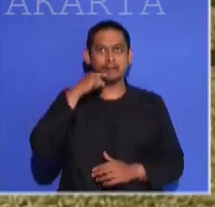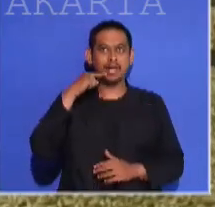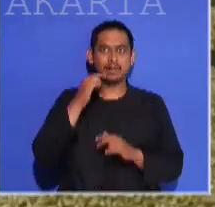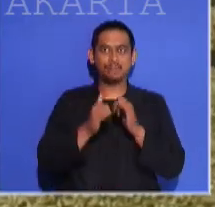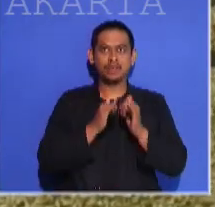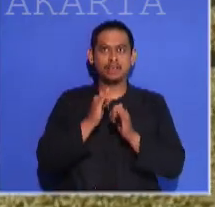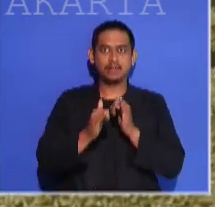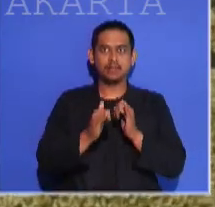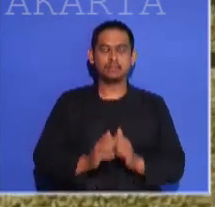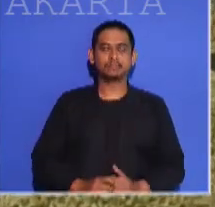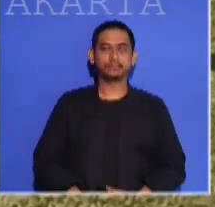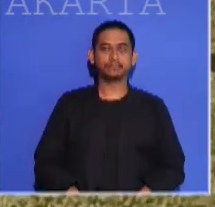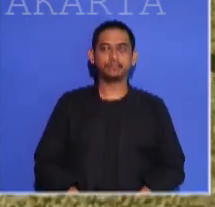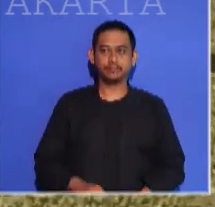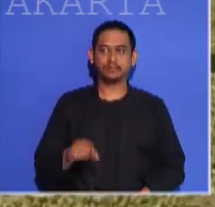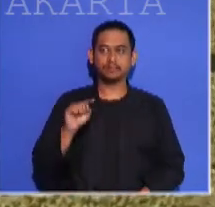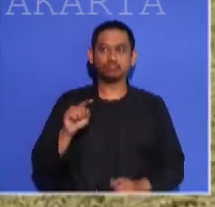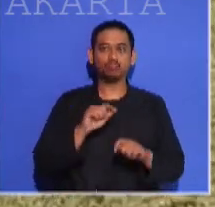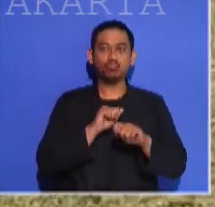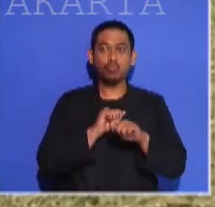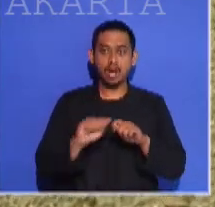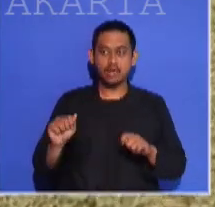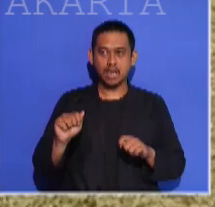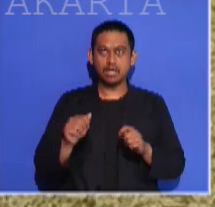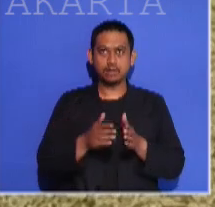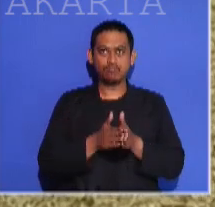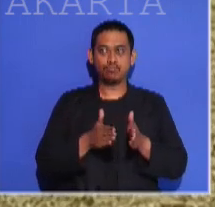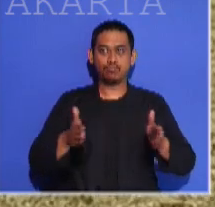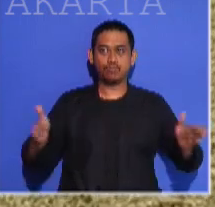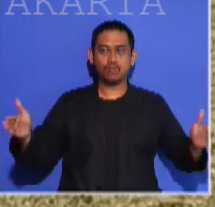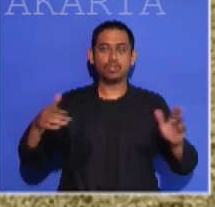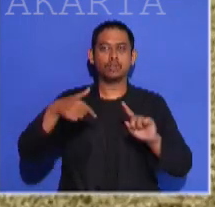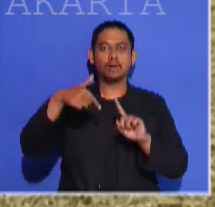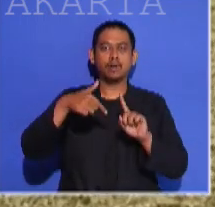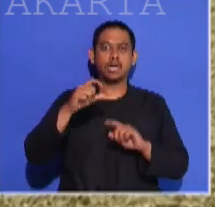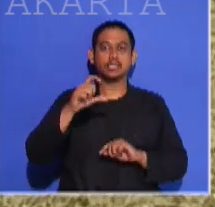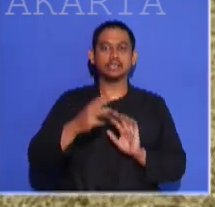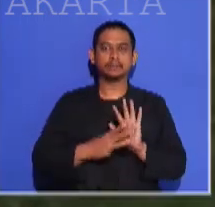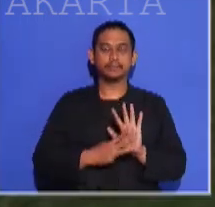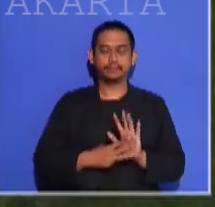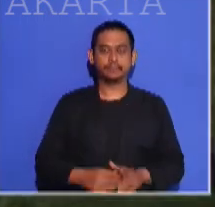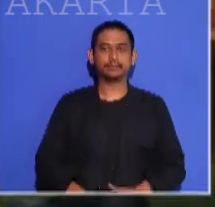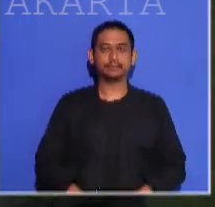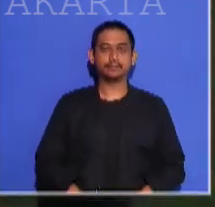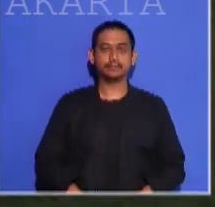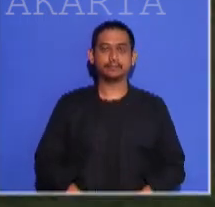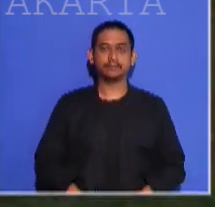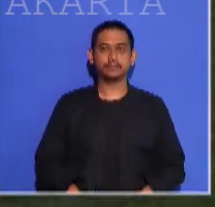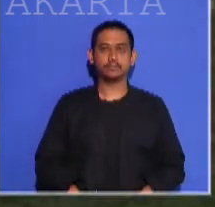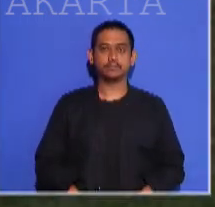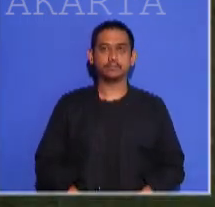lapangan sekolah mereka nampak membuat batik merah putih sepanjang 17 me untuk memeriahkan hari ulang tahun ke-79 Republik